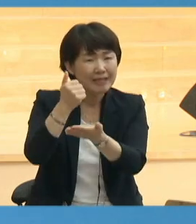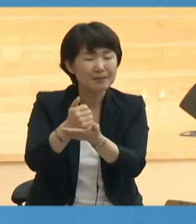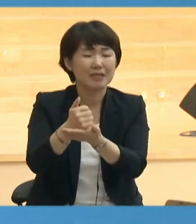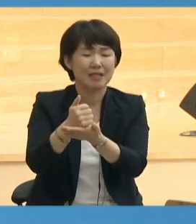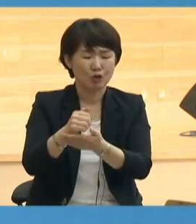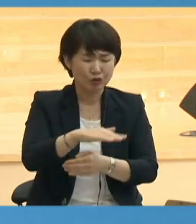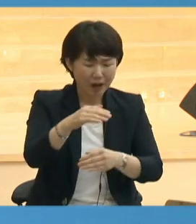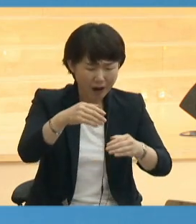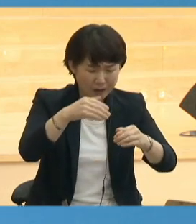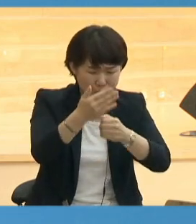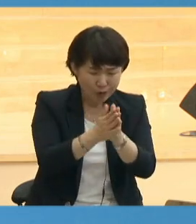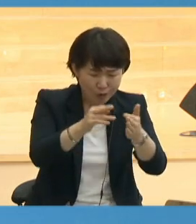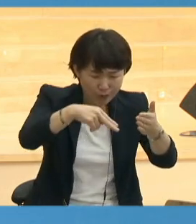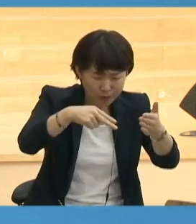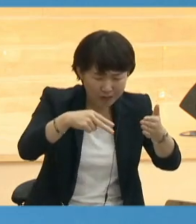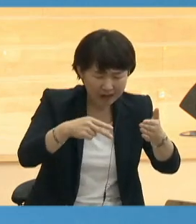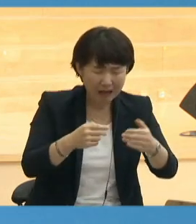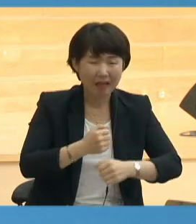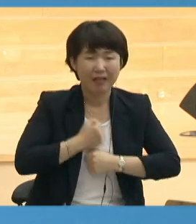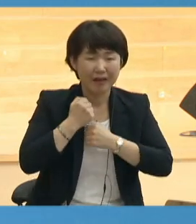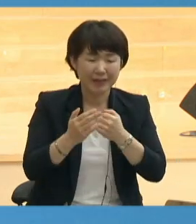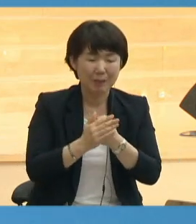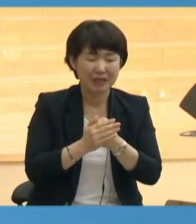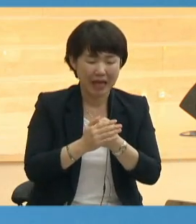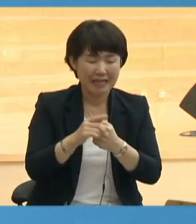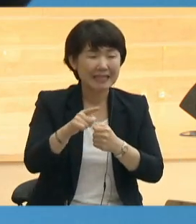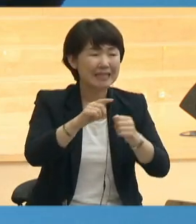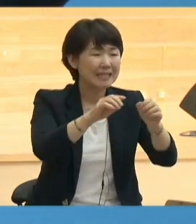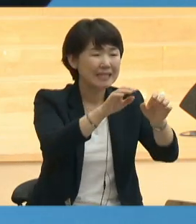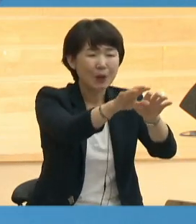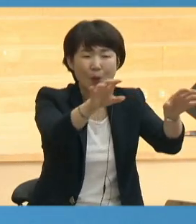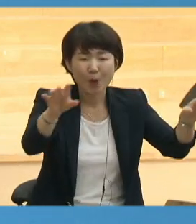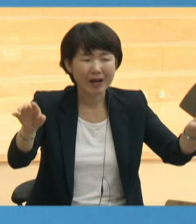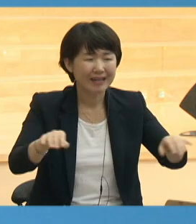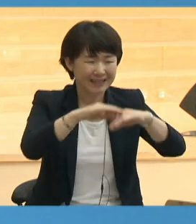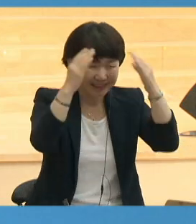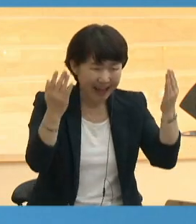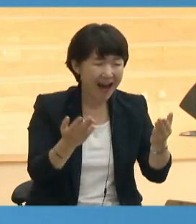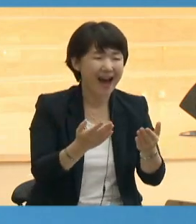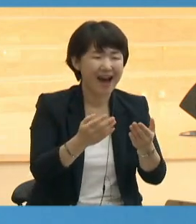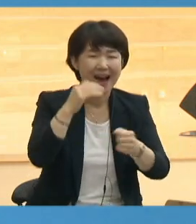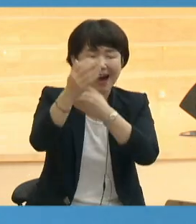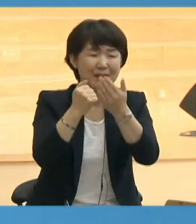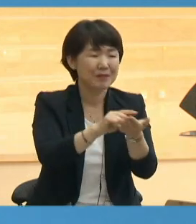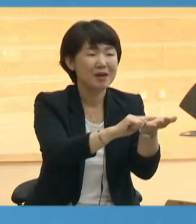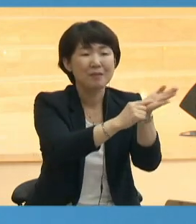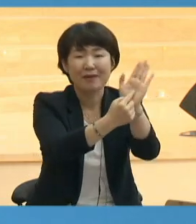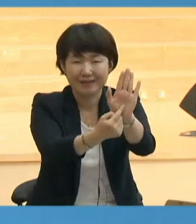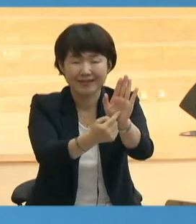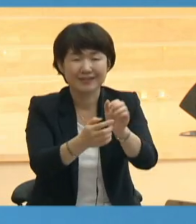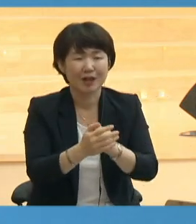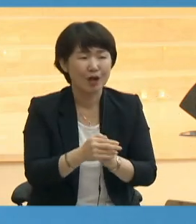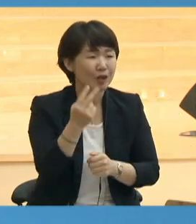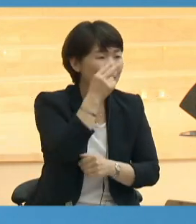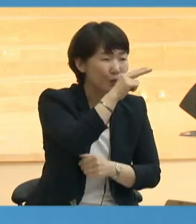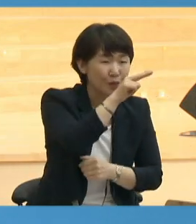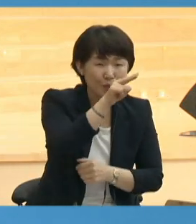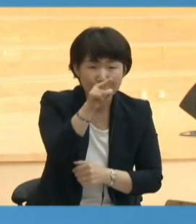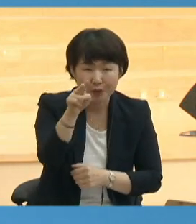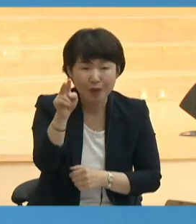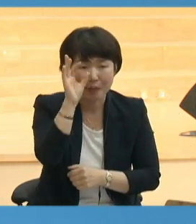성결 아닐 거니까 세상에 다시 많았습니다 보면 율 들어 살피게 만 해도 아